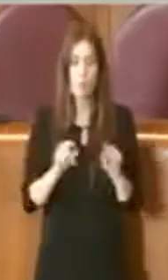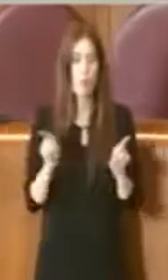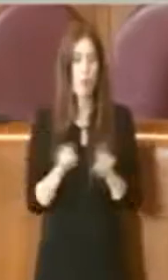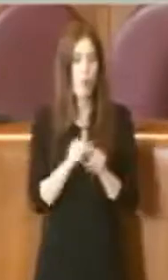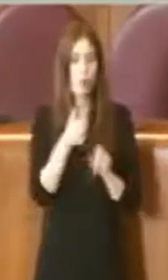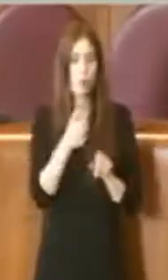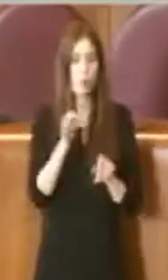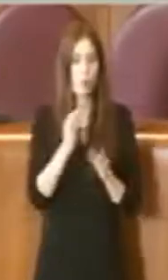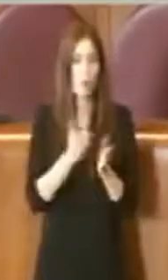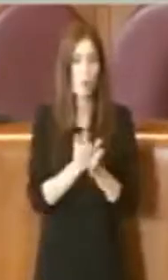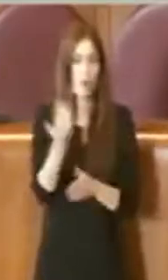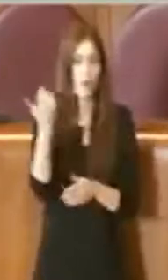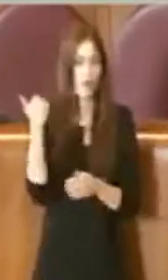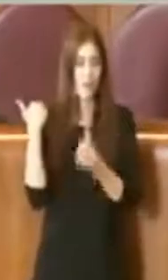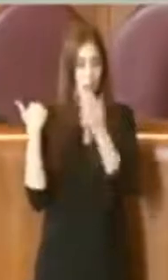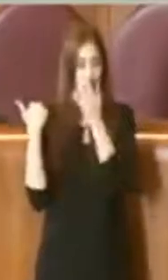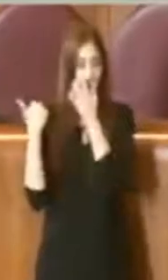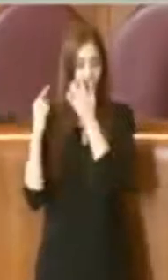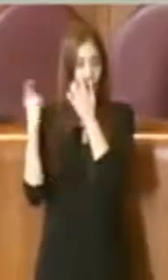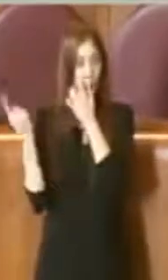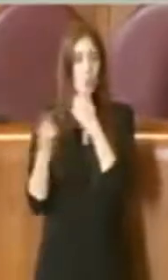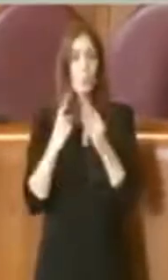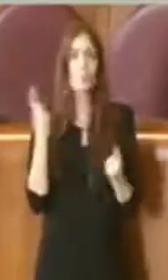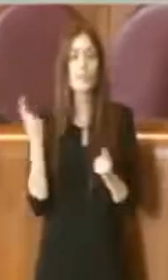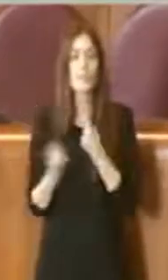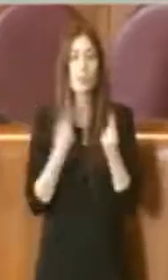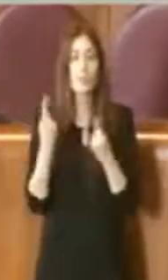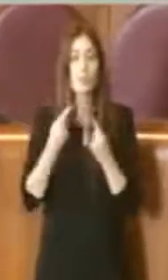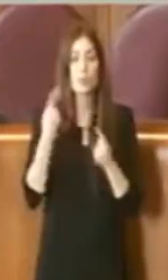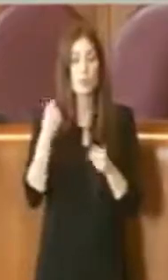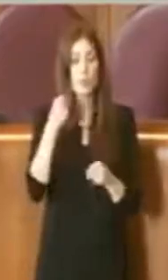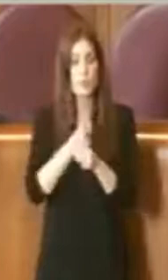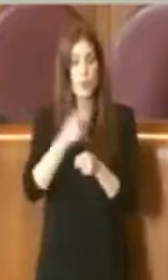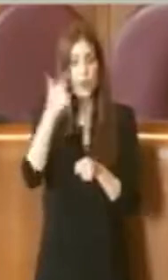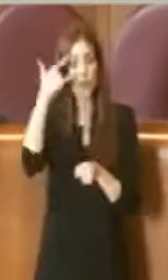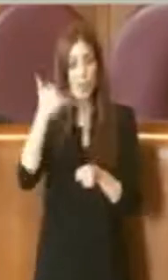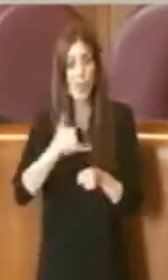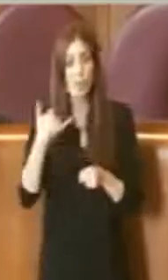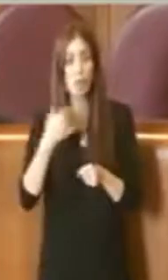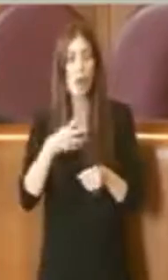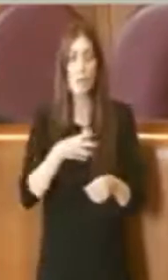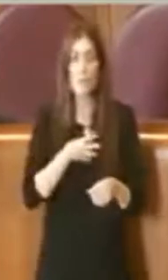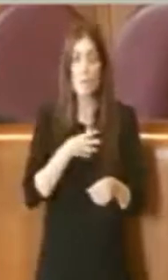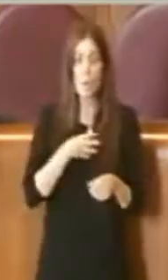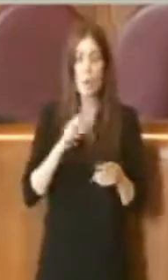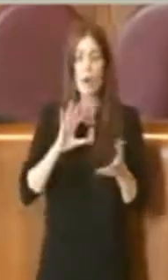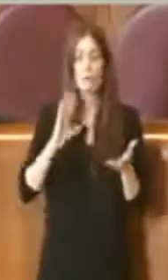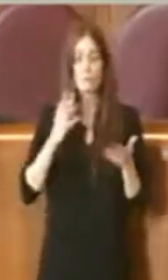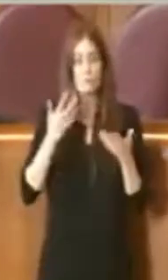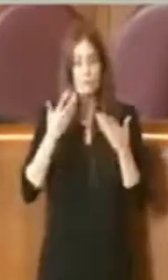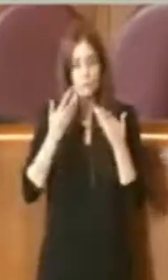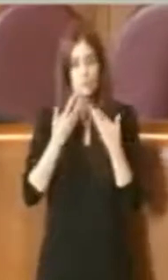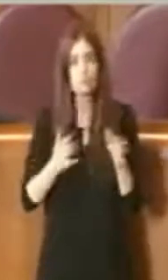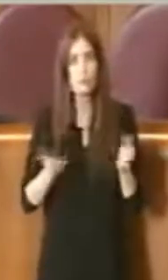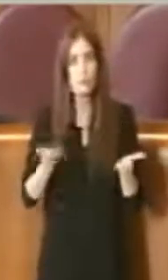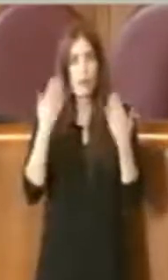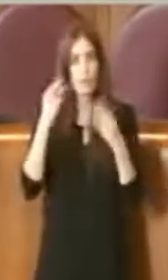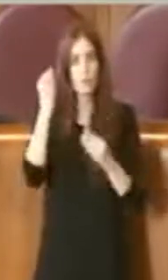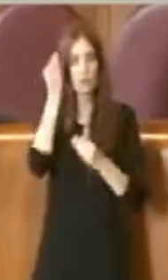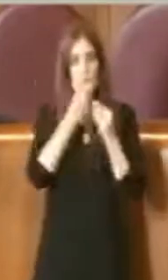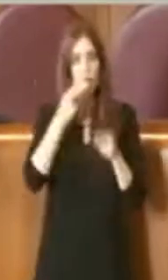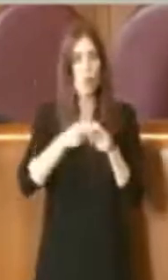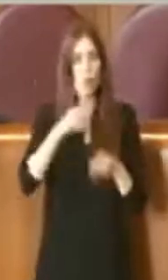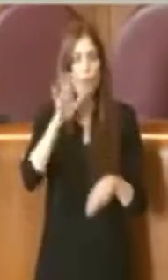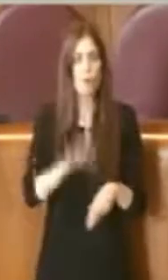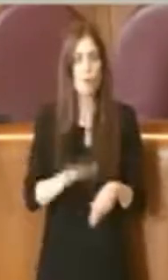anni fa, tutte le circostanze storiche, intellettuali e morali affinché sia portato a compimento il sogno di Roma Capitale, d'Italia,